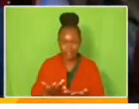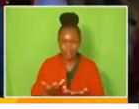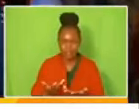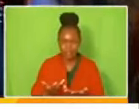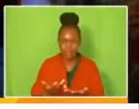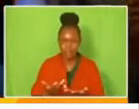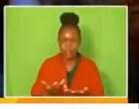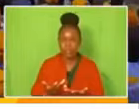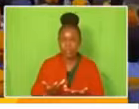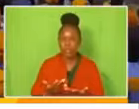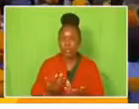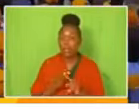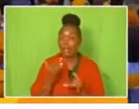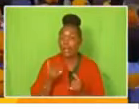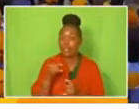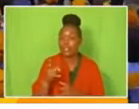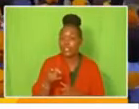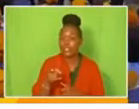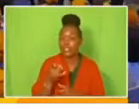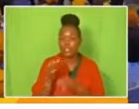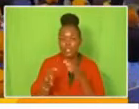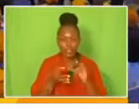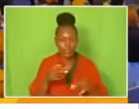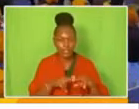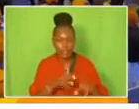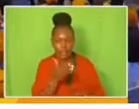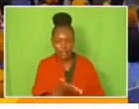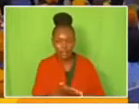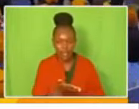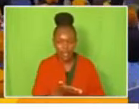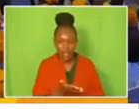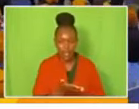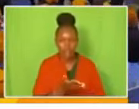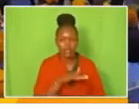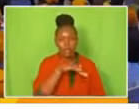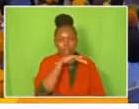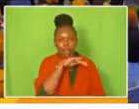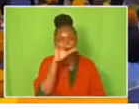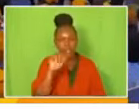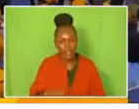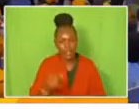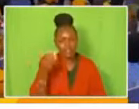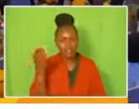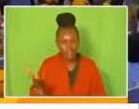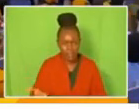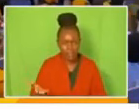Kwenye baba amekaa pale, angelikuwa nakaa pale mbele. Baba lakini bado yuko.